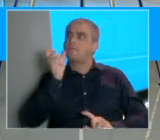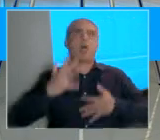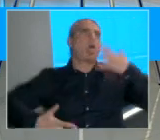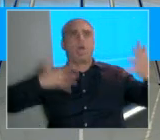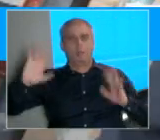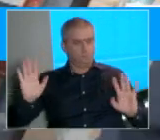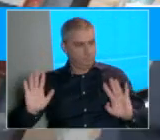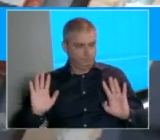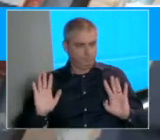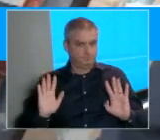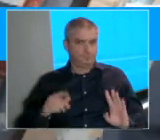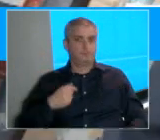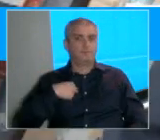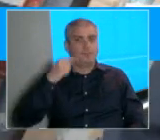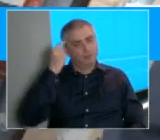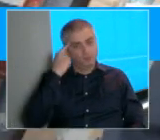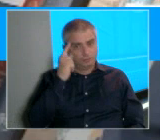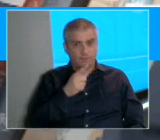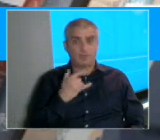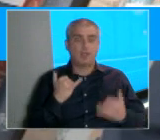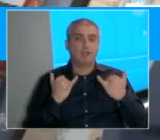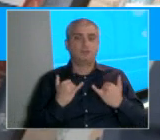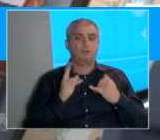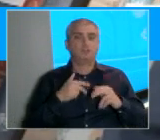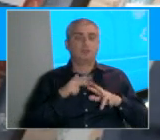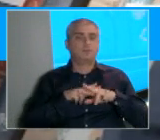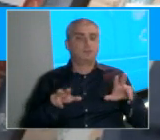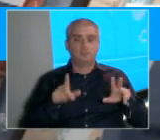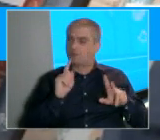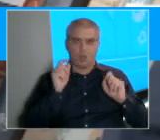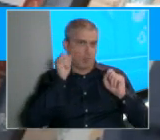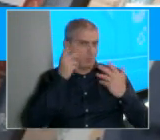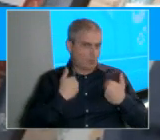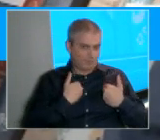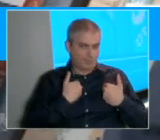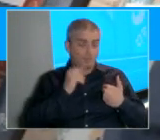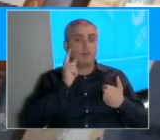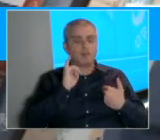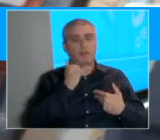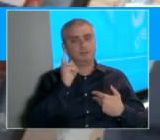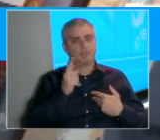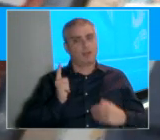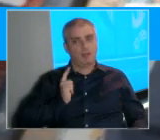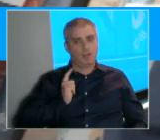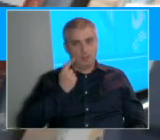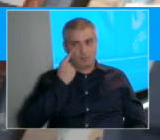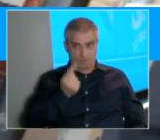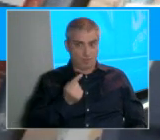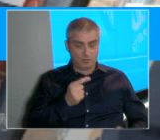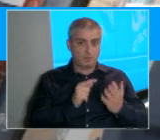אוקיי. אני חושב ש... כרגע יש לנו מצב שלא אמור להפתיע אותנו, אבל אכן צריך לחכות ולראות, כי